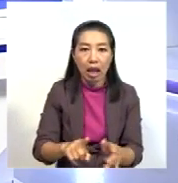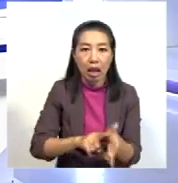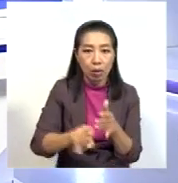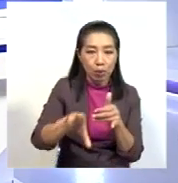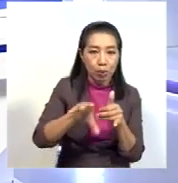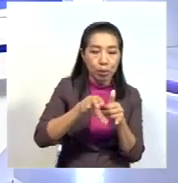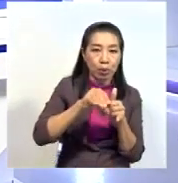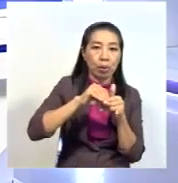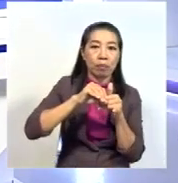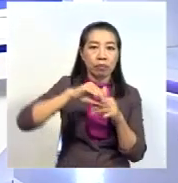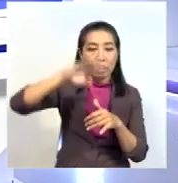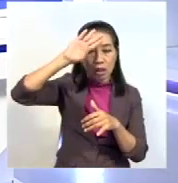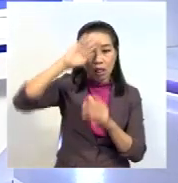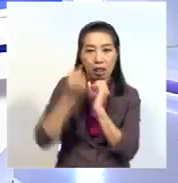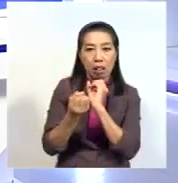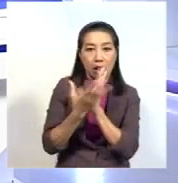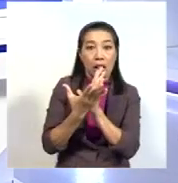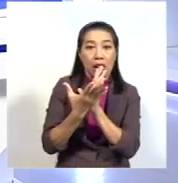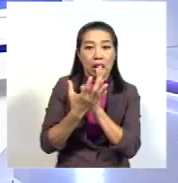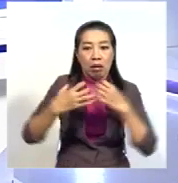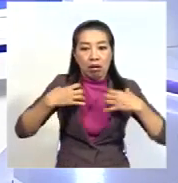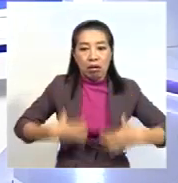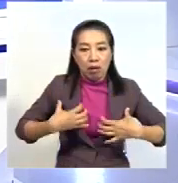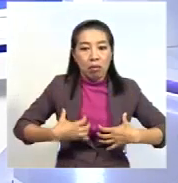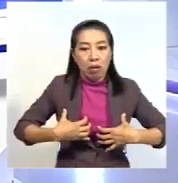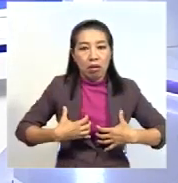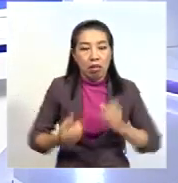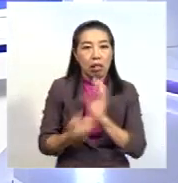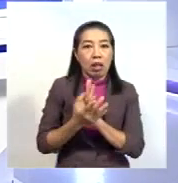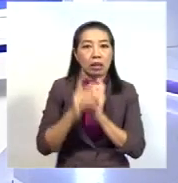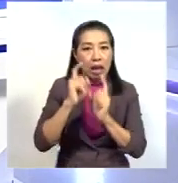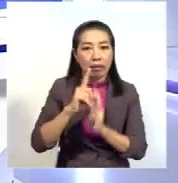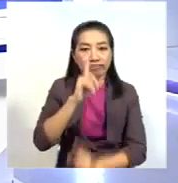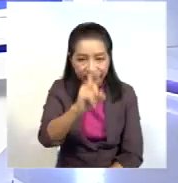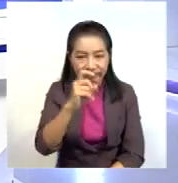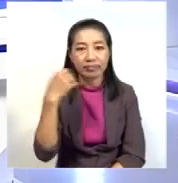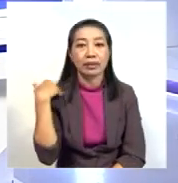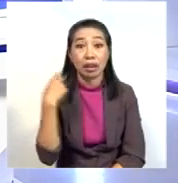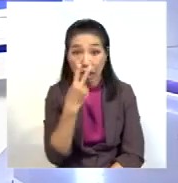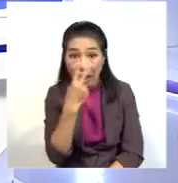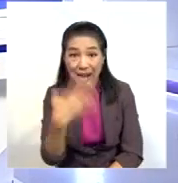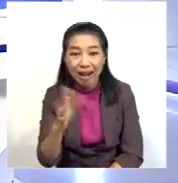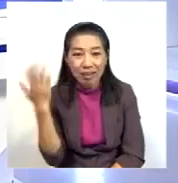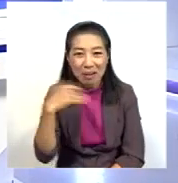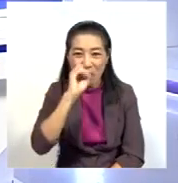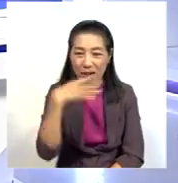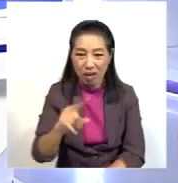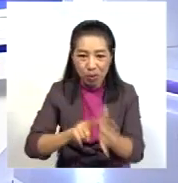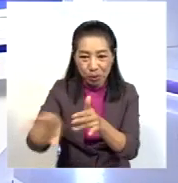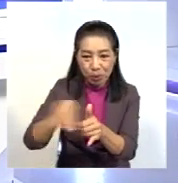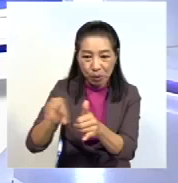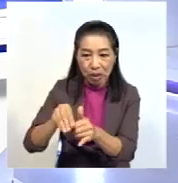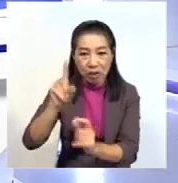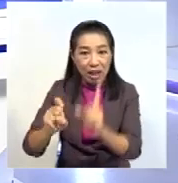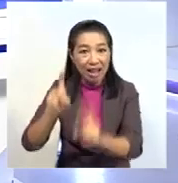ไวรัสเนี้ยเขาอาจจะทำให้เกิดอาการรุนแรงได้แล้วก็อาจจะทำให้เกิดความสูญเสียอย่างที่เราเห็นตัวเลขของผู้เสียชีวิตแต่จะ